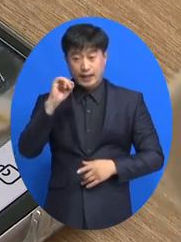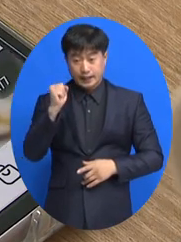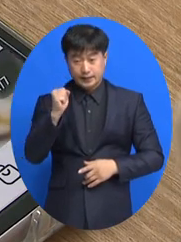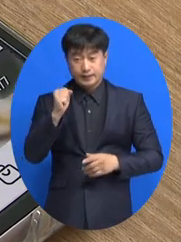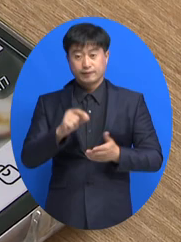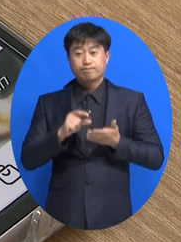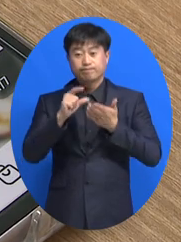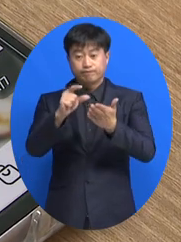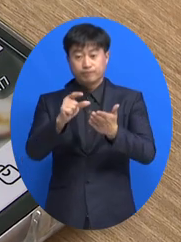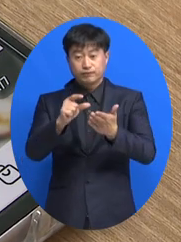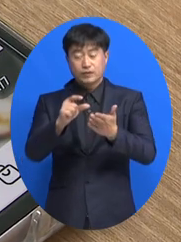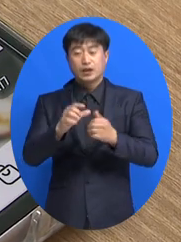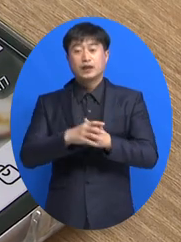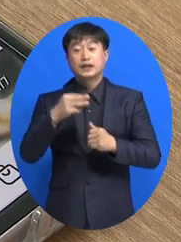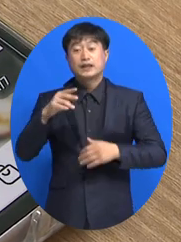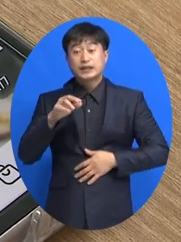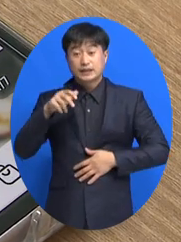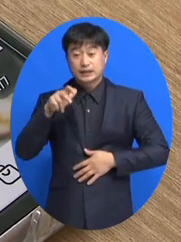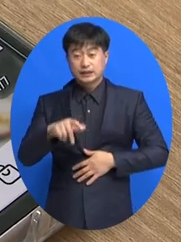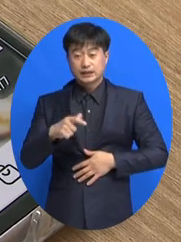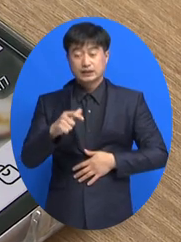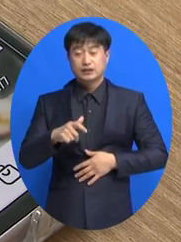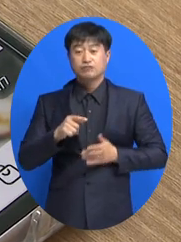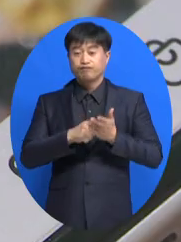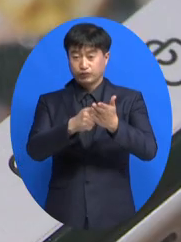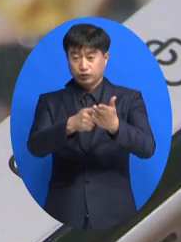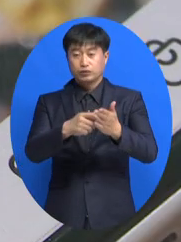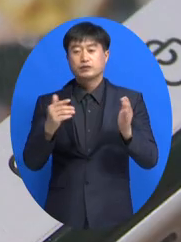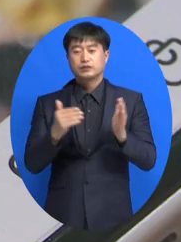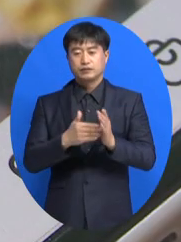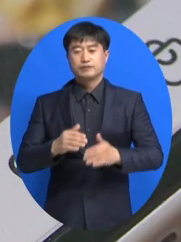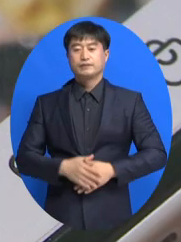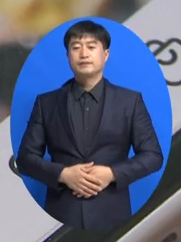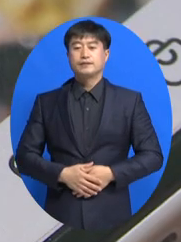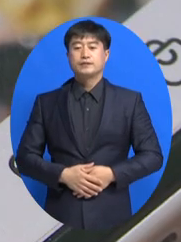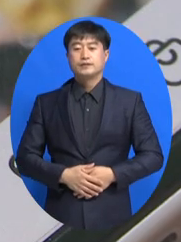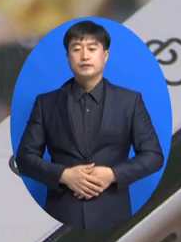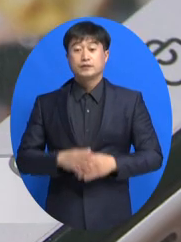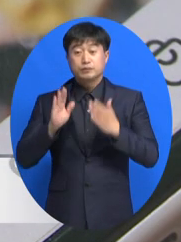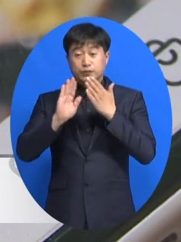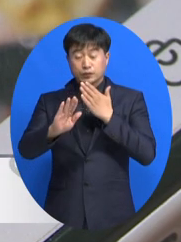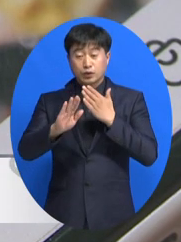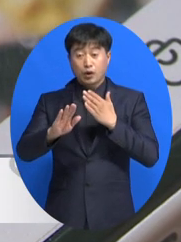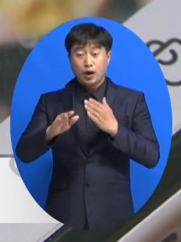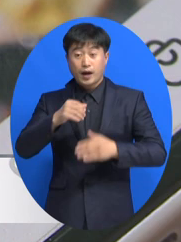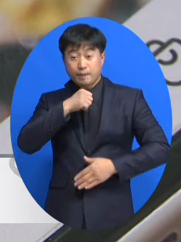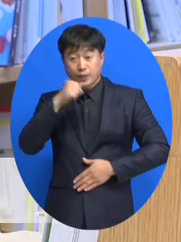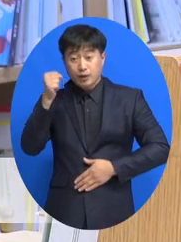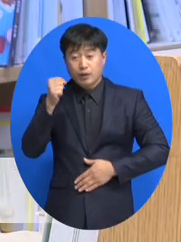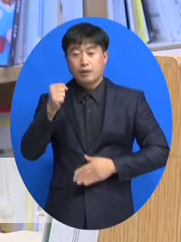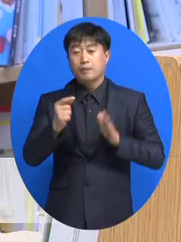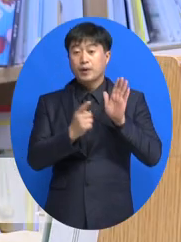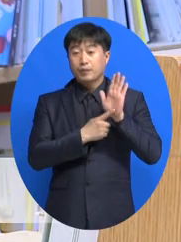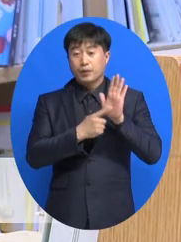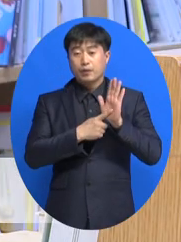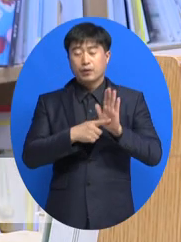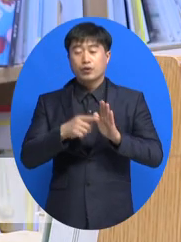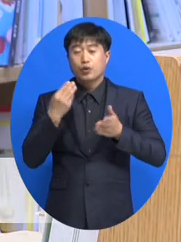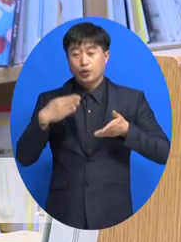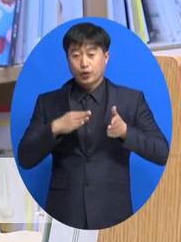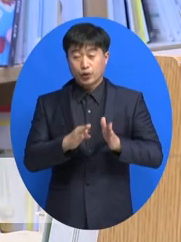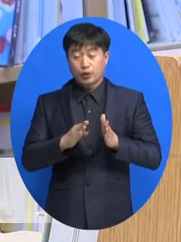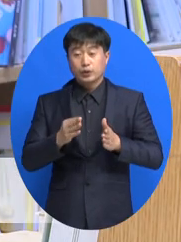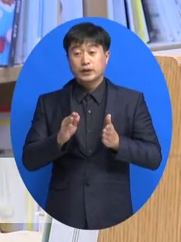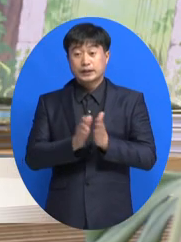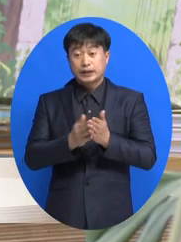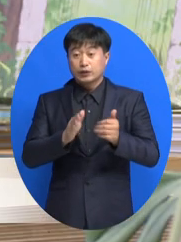후 해당 게시글 링크를 이벤트 폼에 적어 신청하면 끝입니다. 추후 당첨자 발표는 경기도